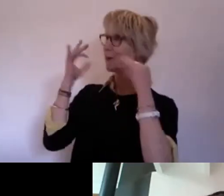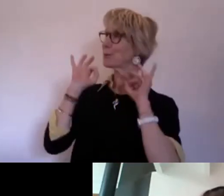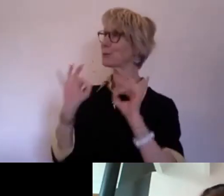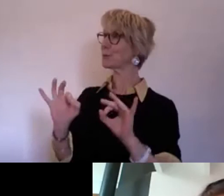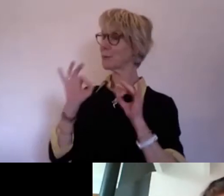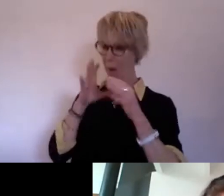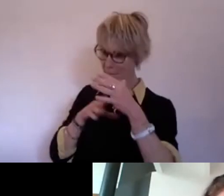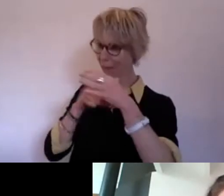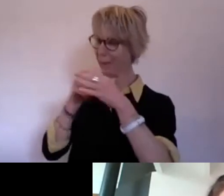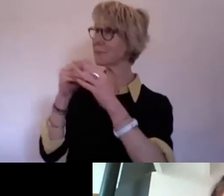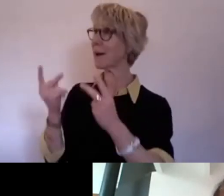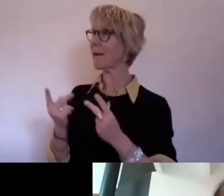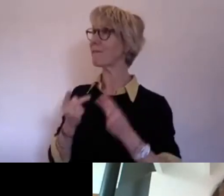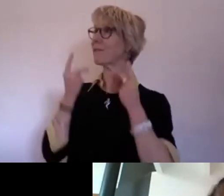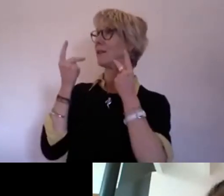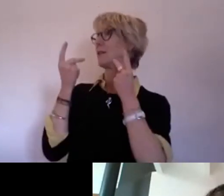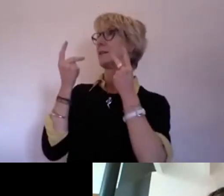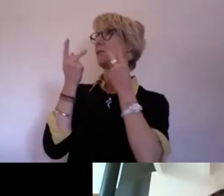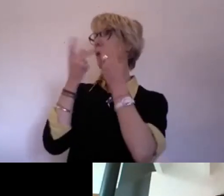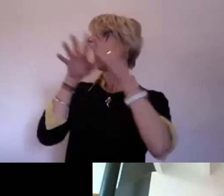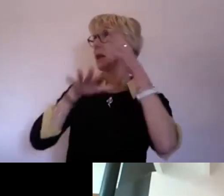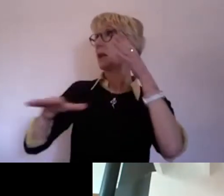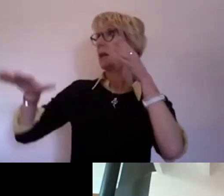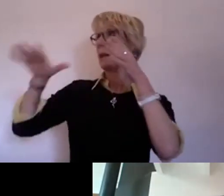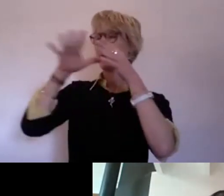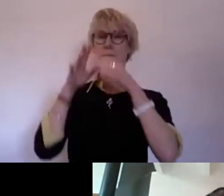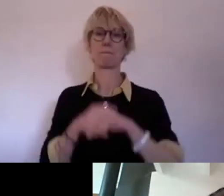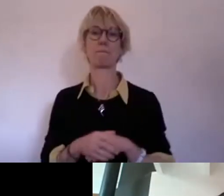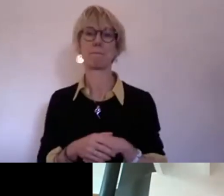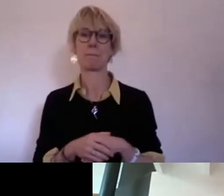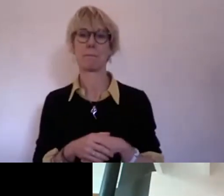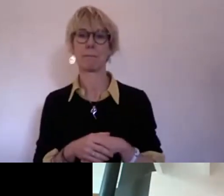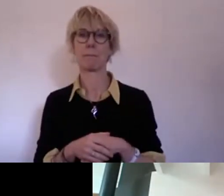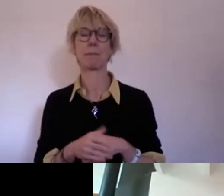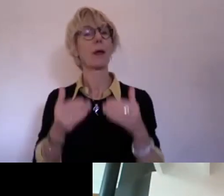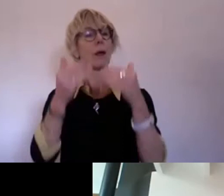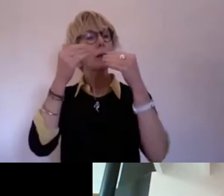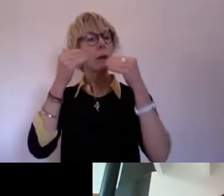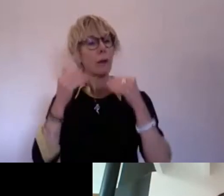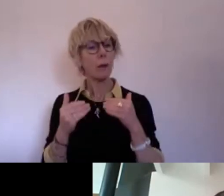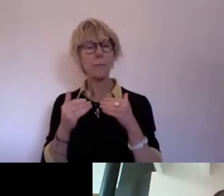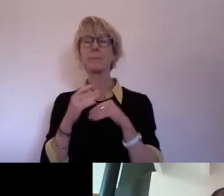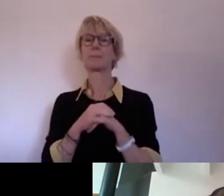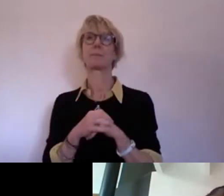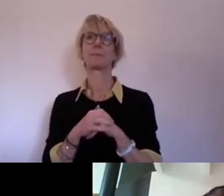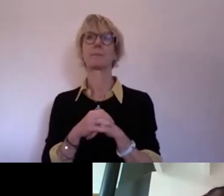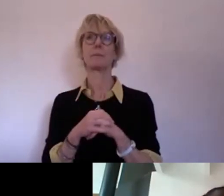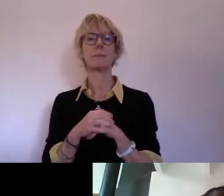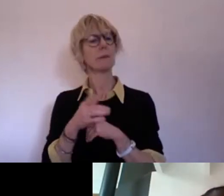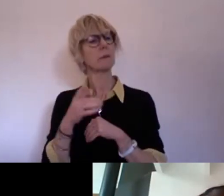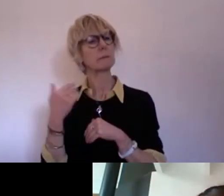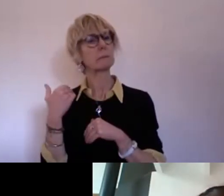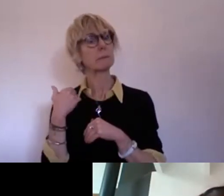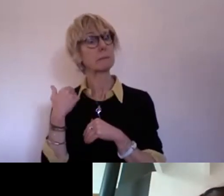cité. Le dernier point que je veux aussi évoquer, puisqu'on a participé à